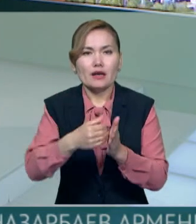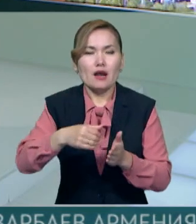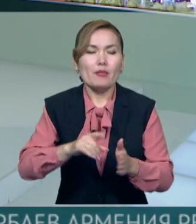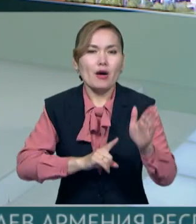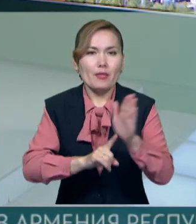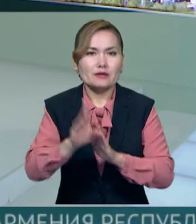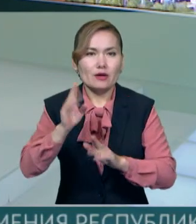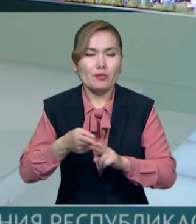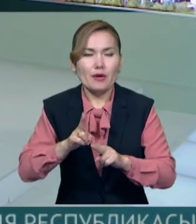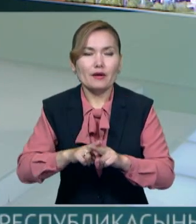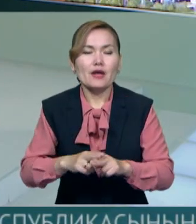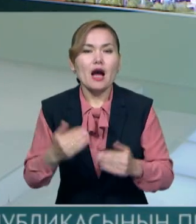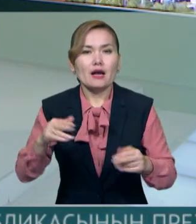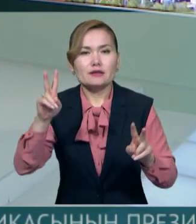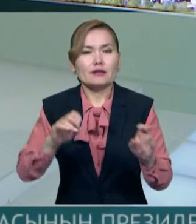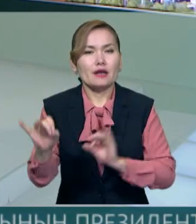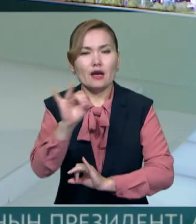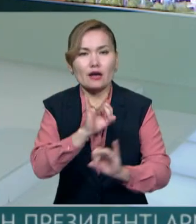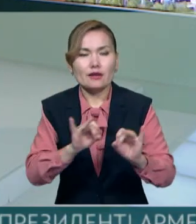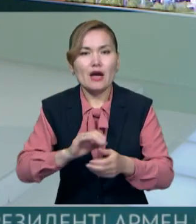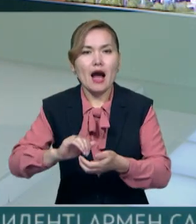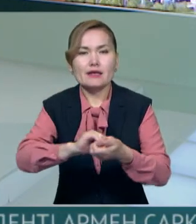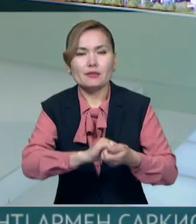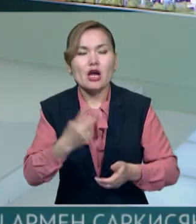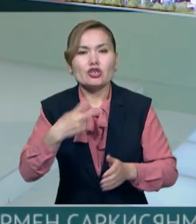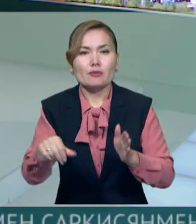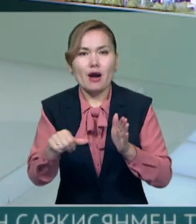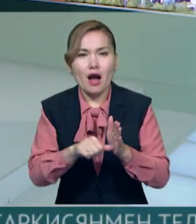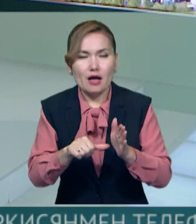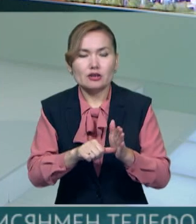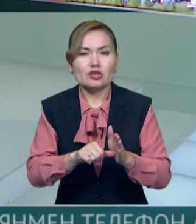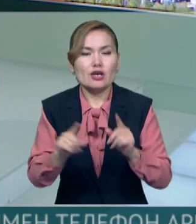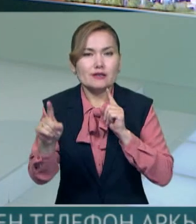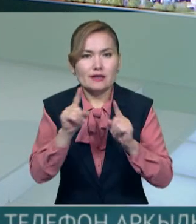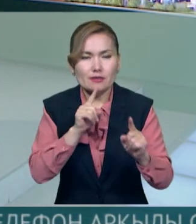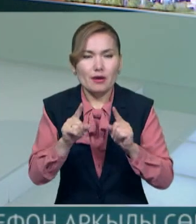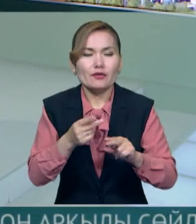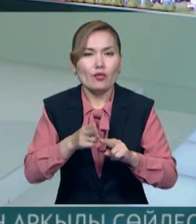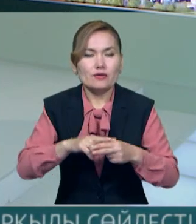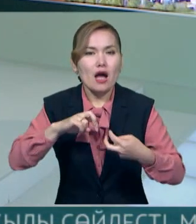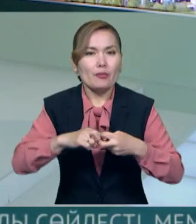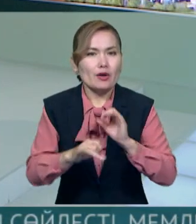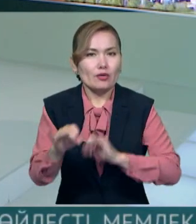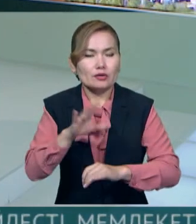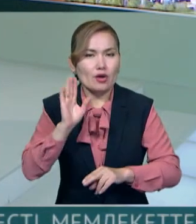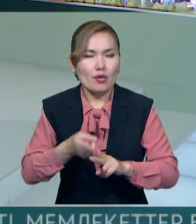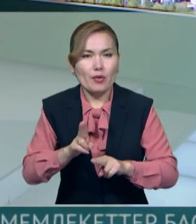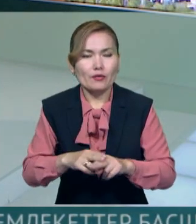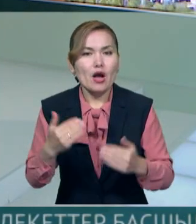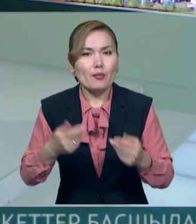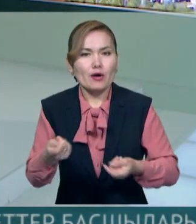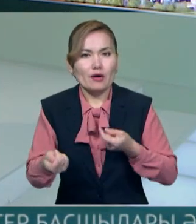Халқы Ассамблеясының 26-шы сессиясы туралы болмақ. Студия қонағы «Жаңғыру жолы» атты республикалық жастар қозғалысының